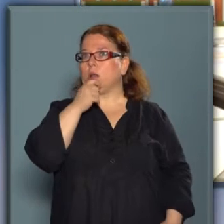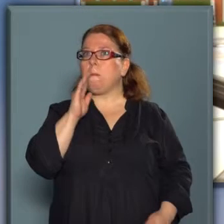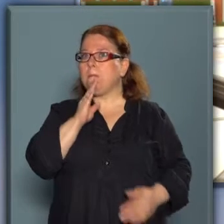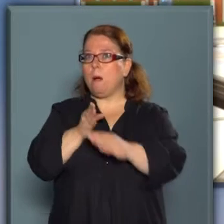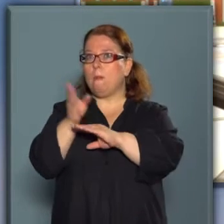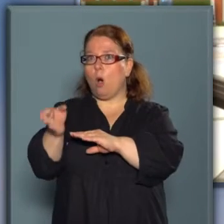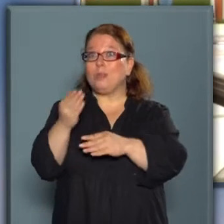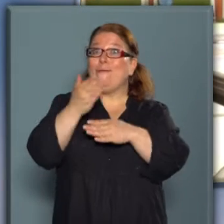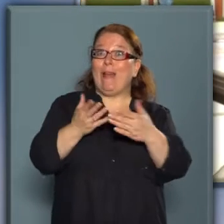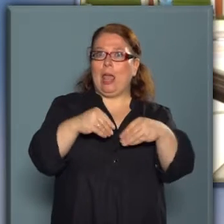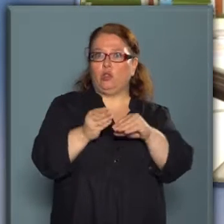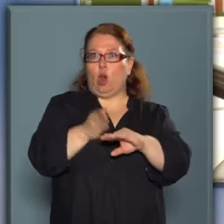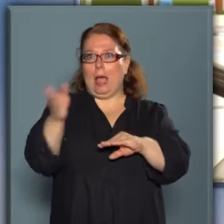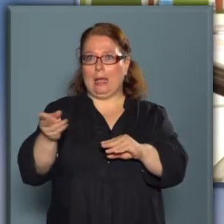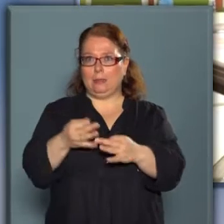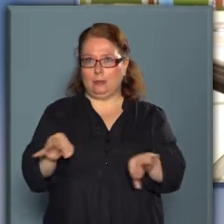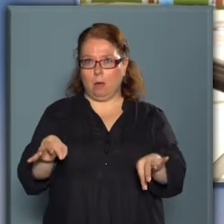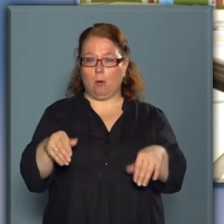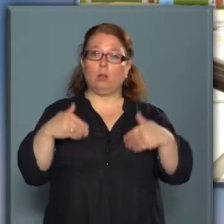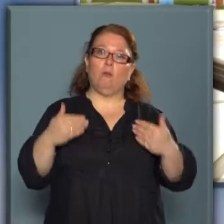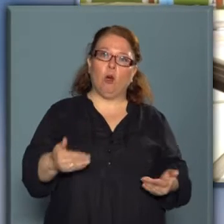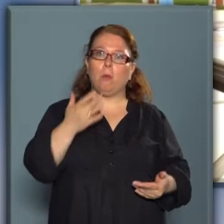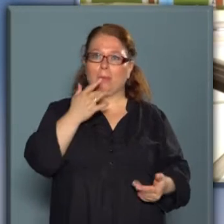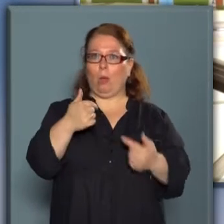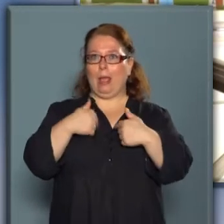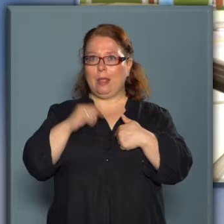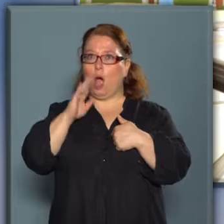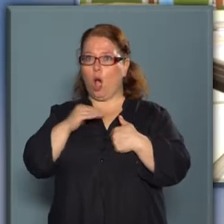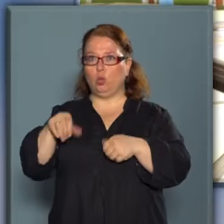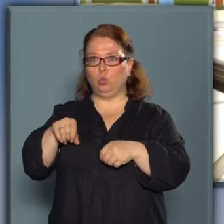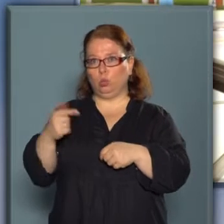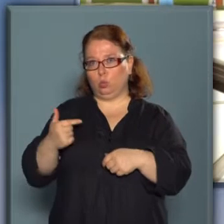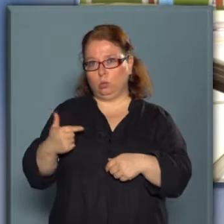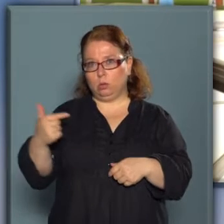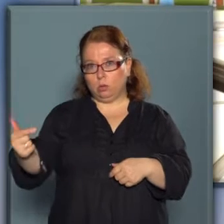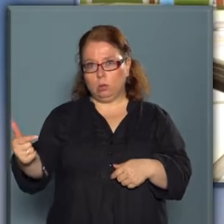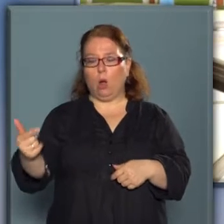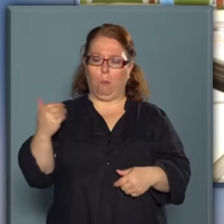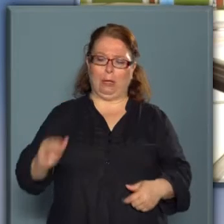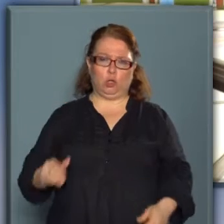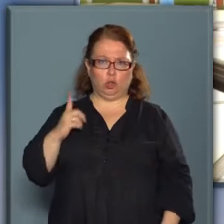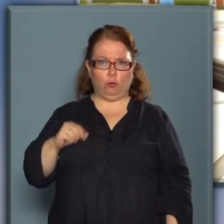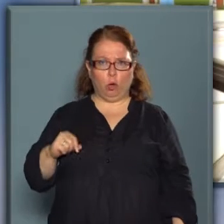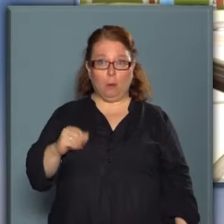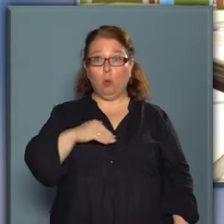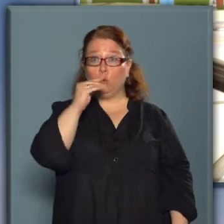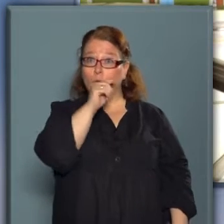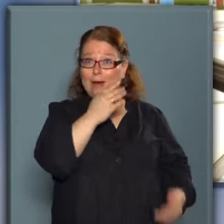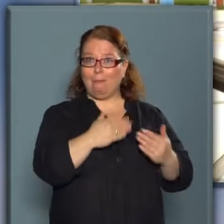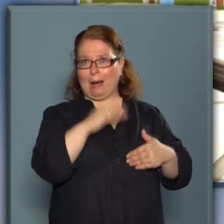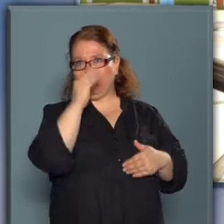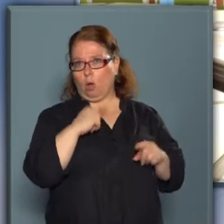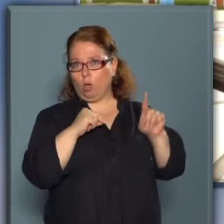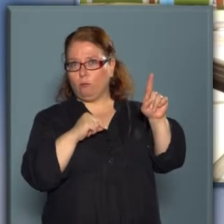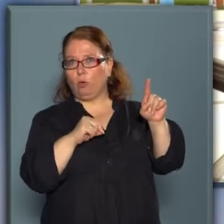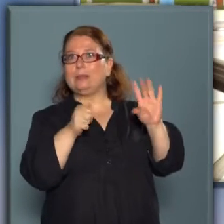mindig csak a fele családot engedték ki. Tehát vagy kiengedtek engem is az édesanyámat, én akkor még kicsi voltam, a nővérem már nagyobb